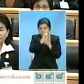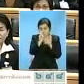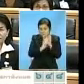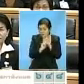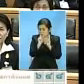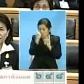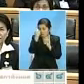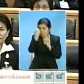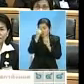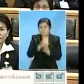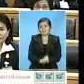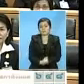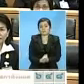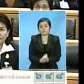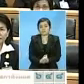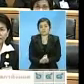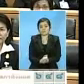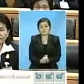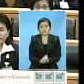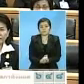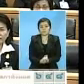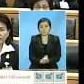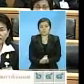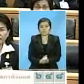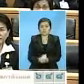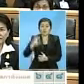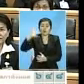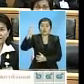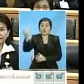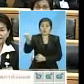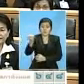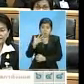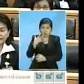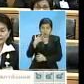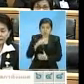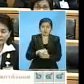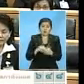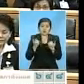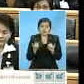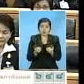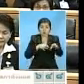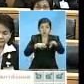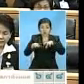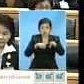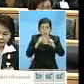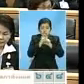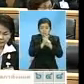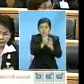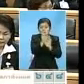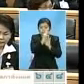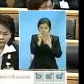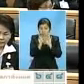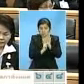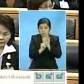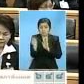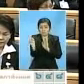เพราะเขาบอกว่าอะไรฮะการที่อ้างว่าเป็นการดำเนินการตามกฎหมายนั้นเป็นเรื่องที่ไม่